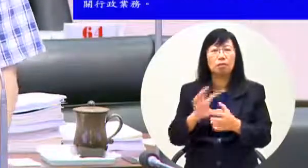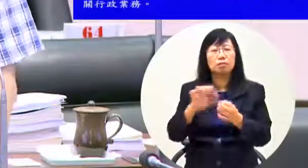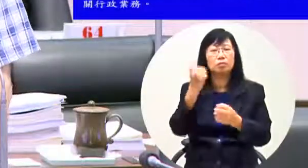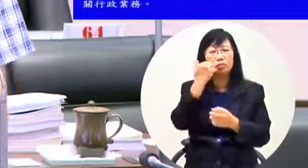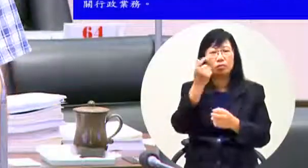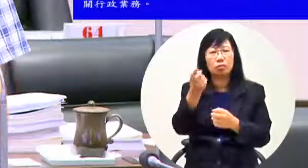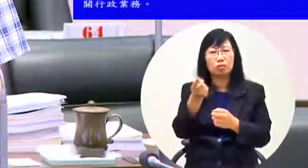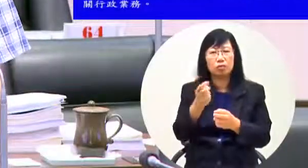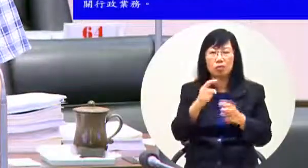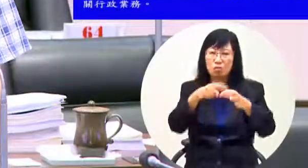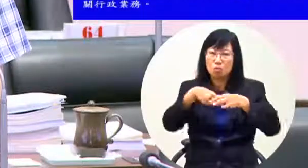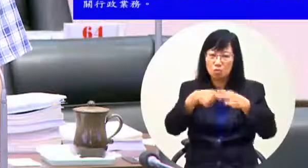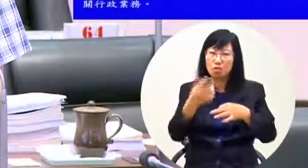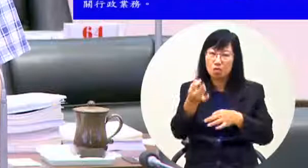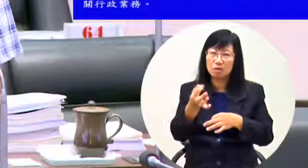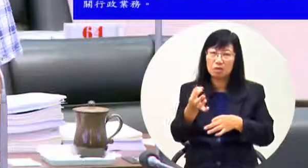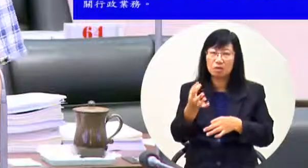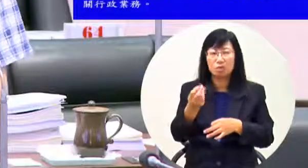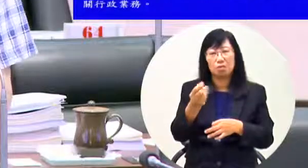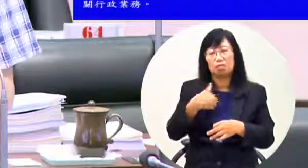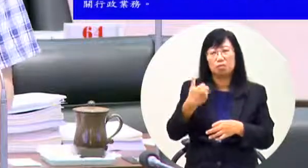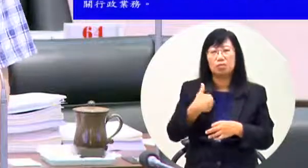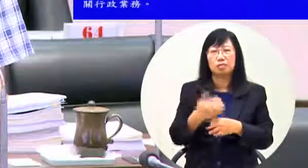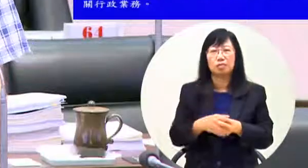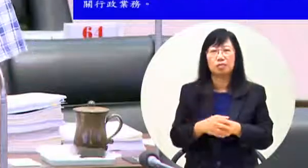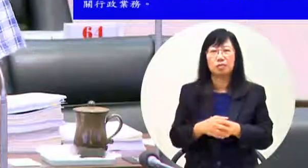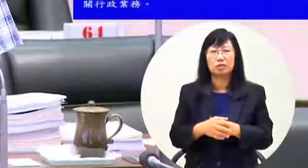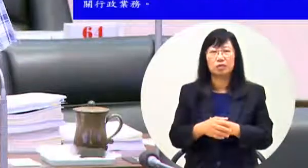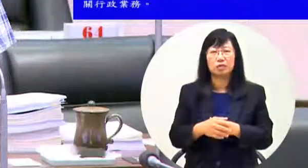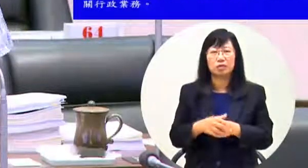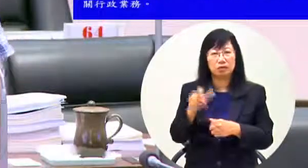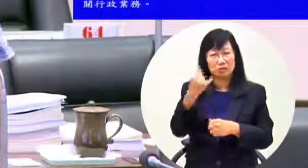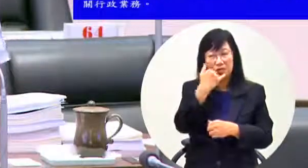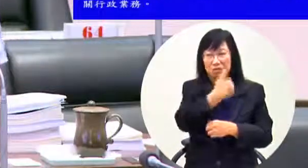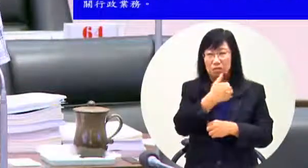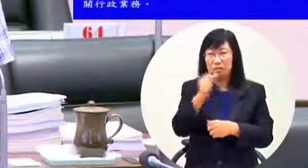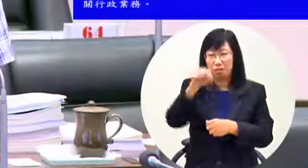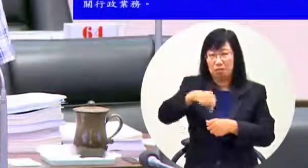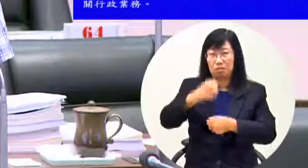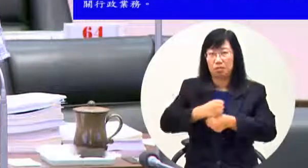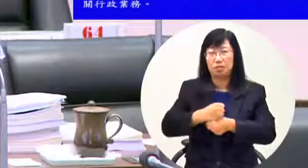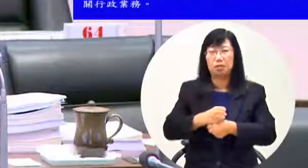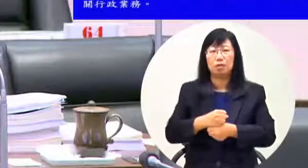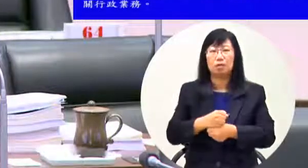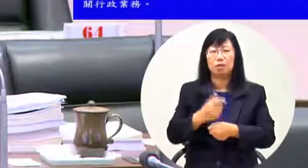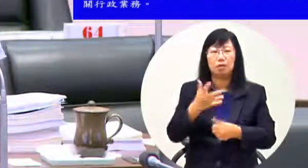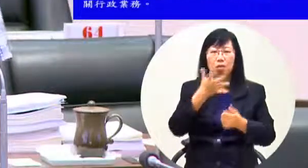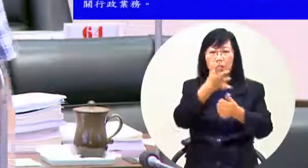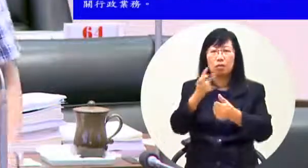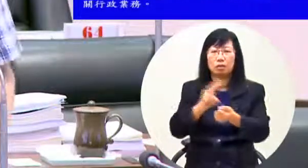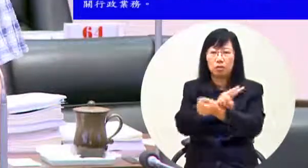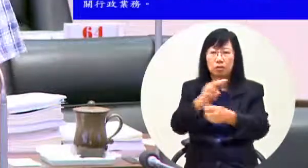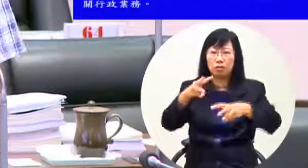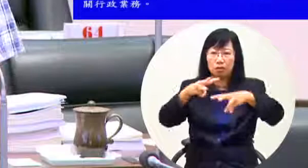子做那个？我想坦白的，包括林前副市长，也是我们优秀的乡亲，